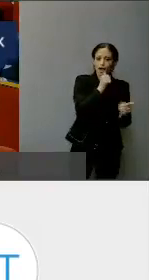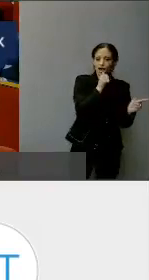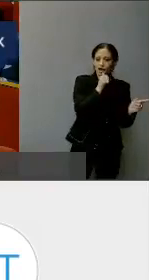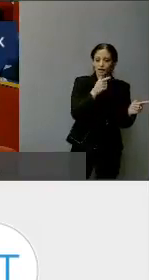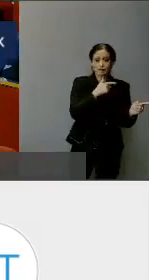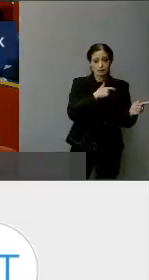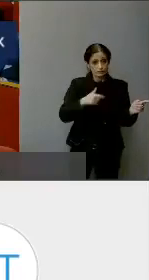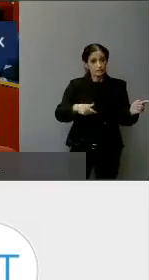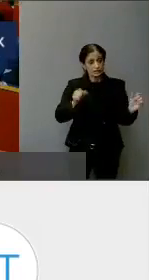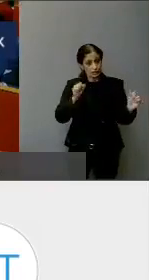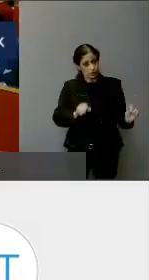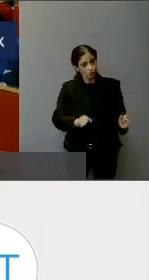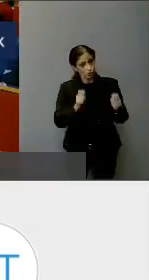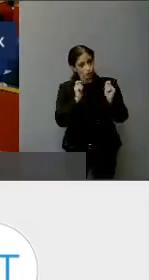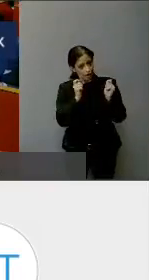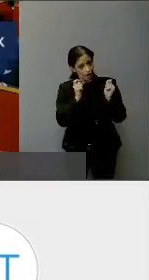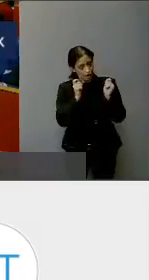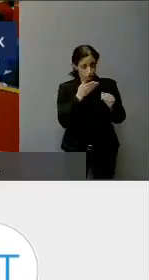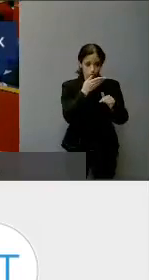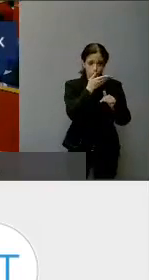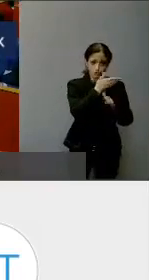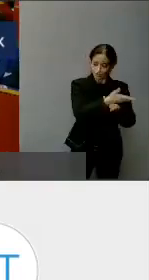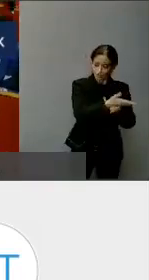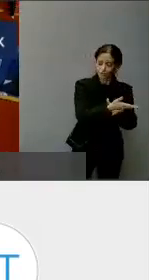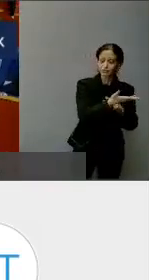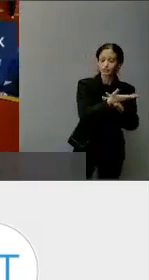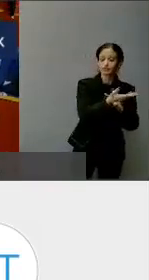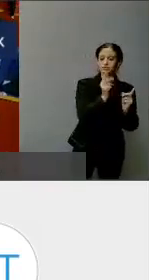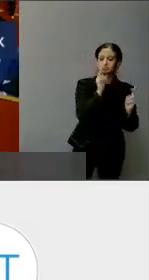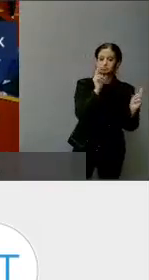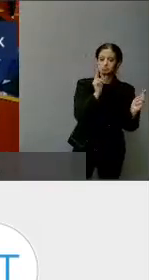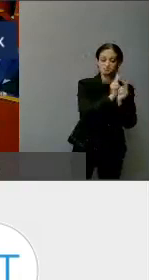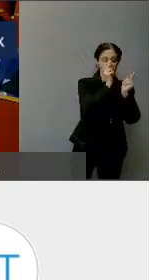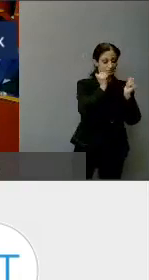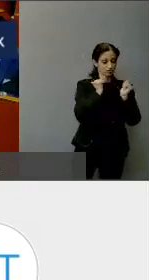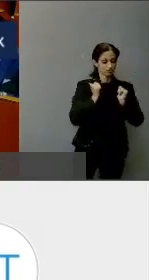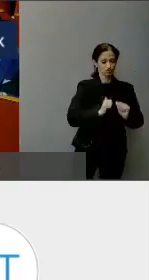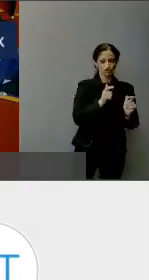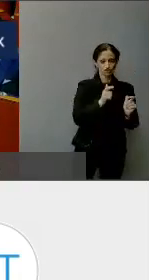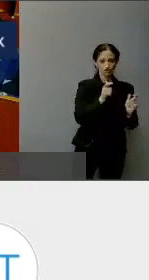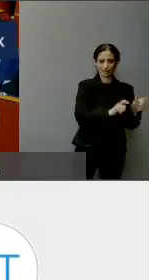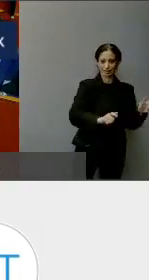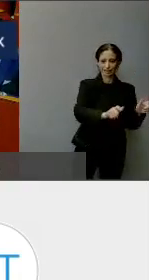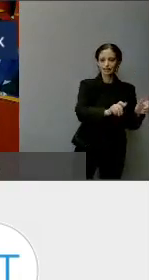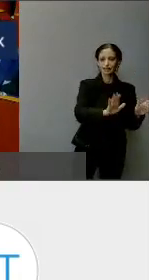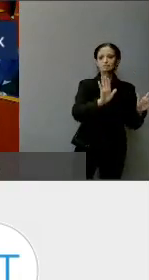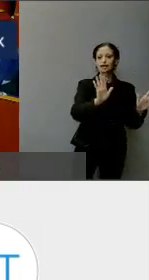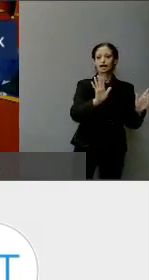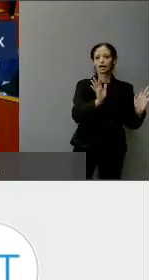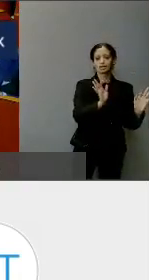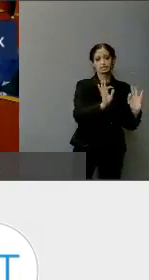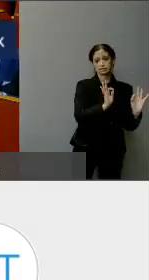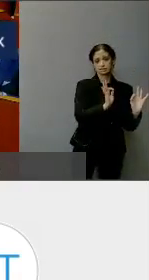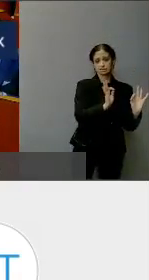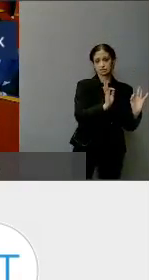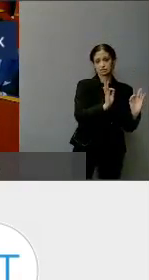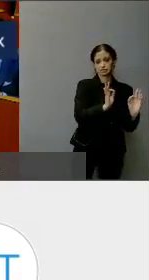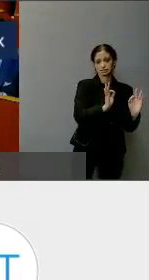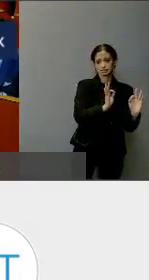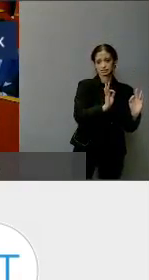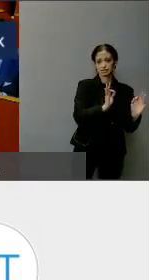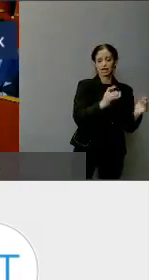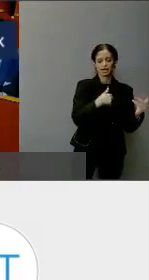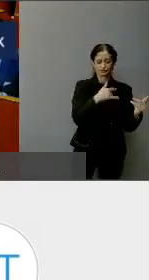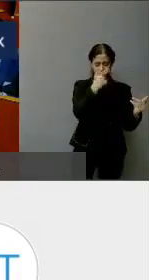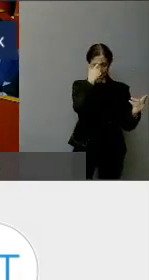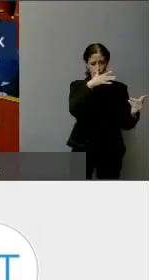prendersi il solito capo chino e dove incontra i cittadini ma non lo ha fatto sì lo so